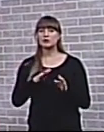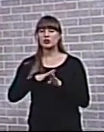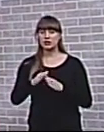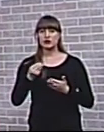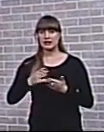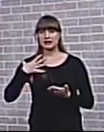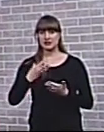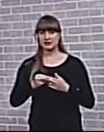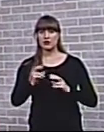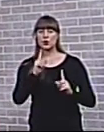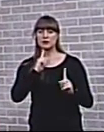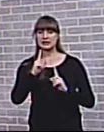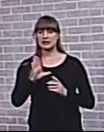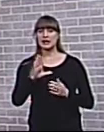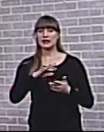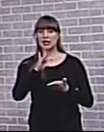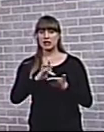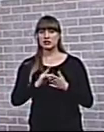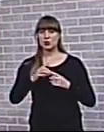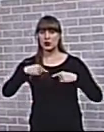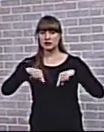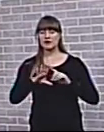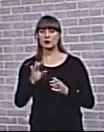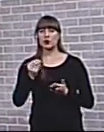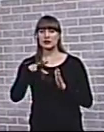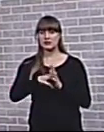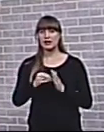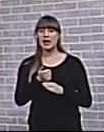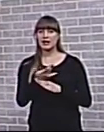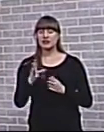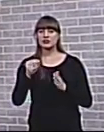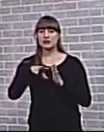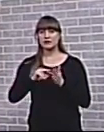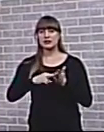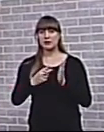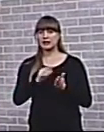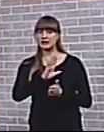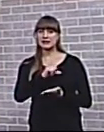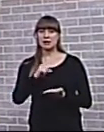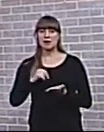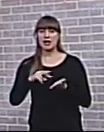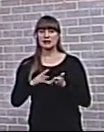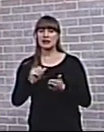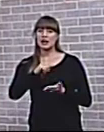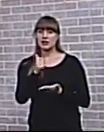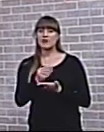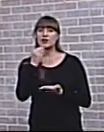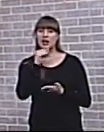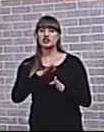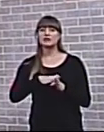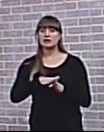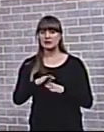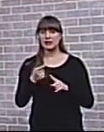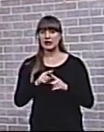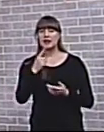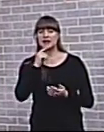своем заседании городской совет по инвестициям. Количество инвестпроектов не самоцель. Сегодня главное – их качественное исполнение.